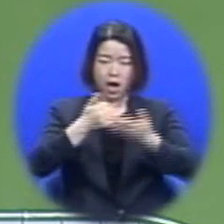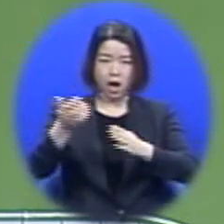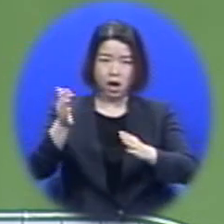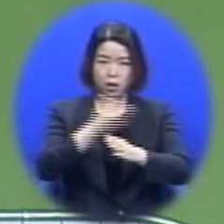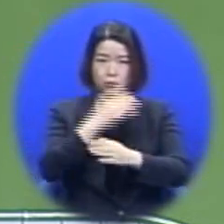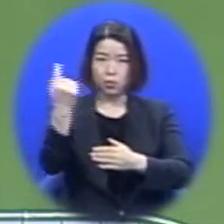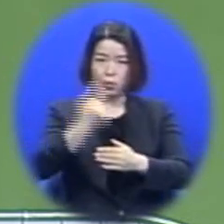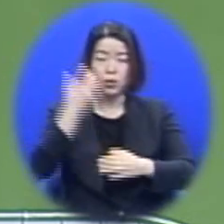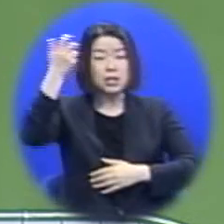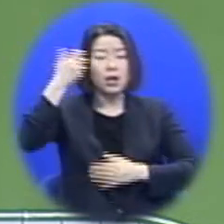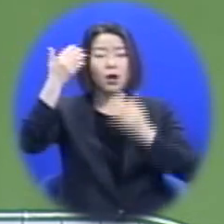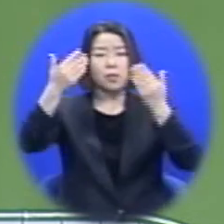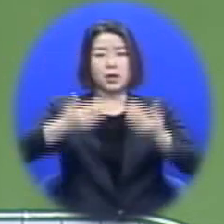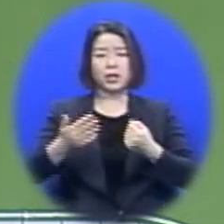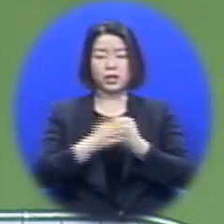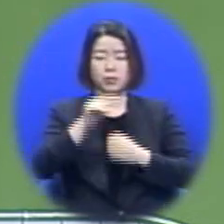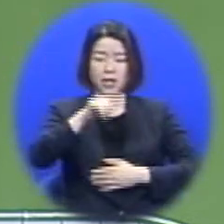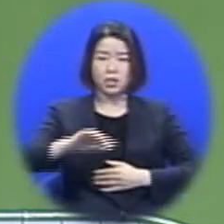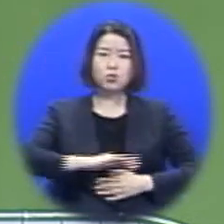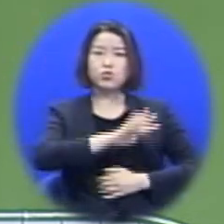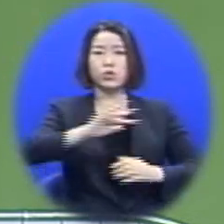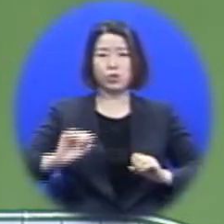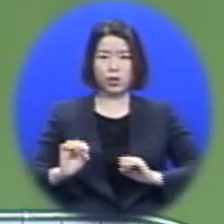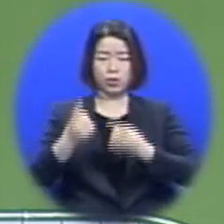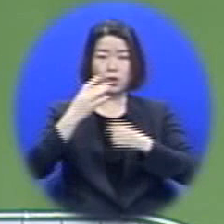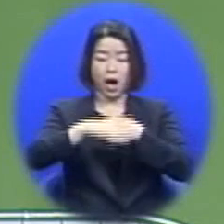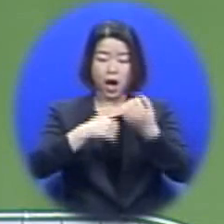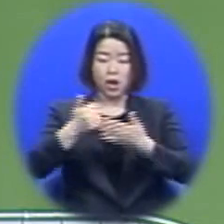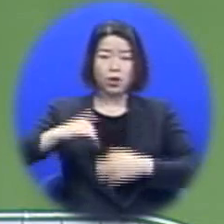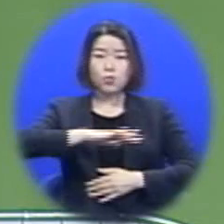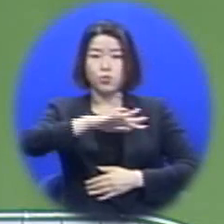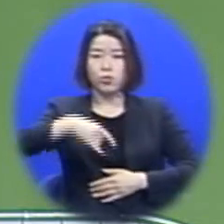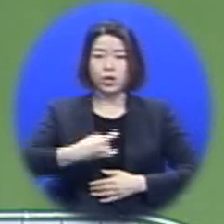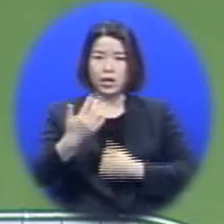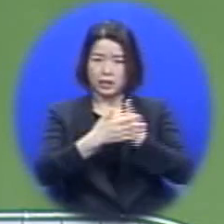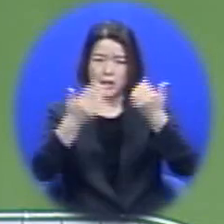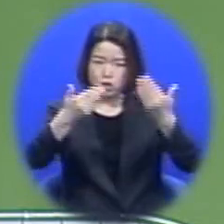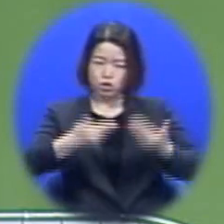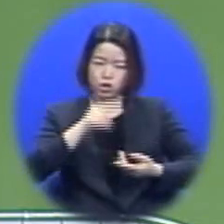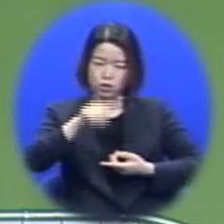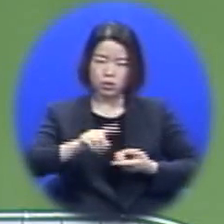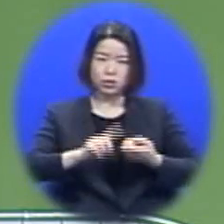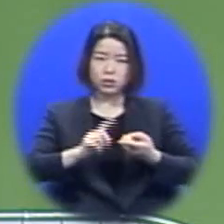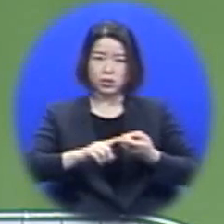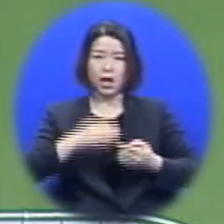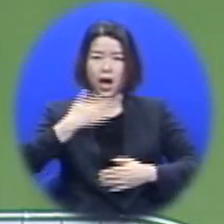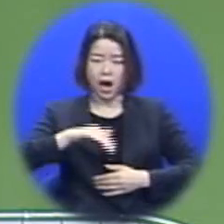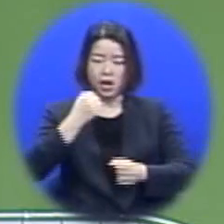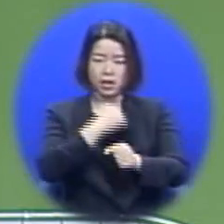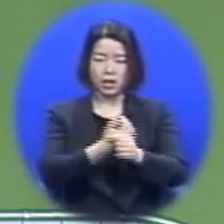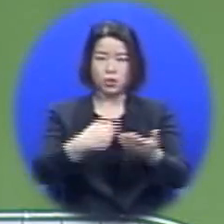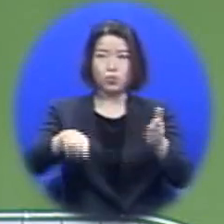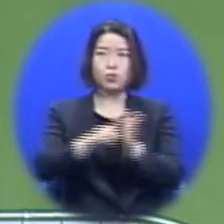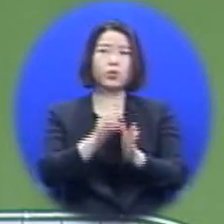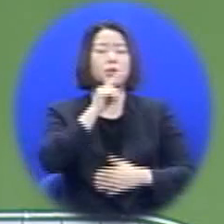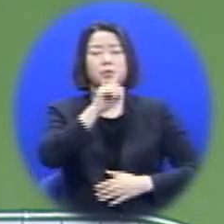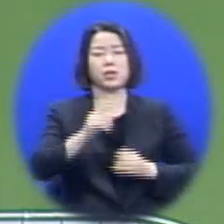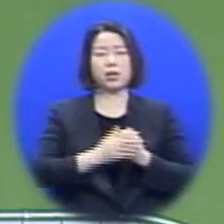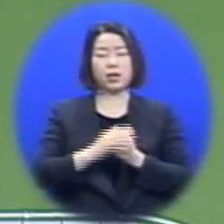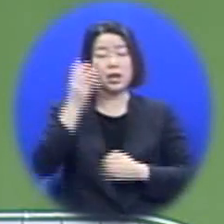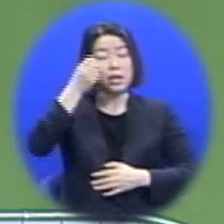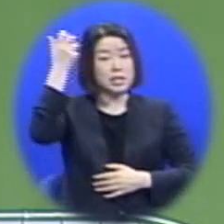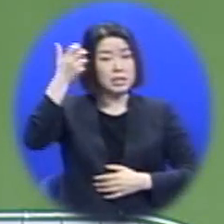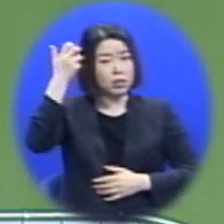영을 받았으니 이는 우리로 하여금 하나님께서 우리에게 은혜로 주신 것들을 알게 하려 하십니다.